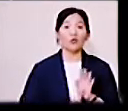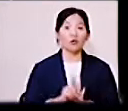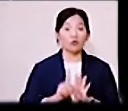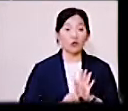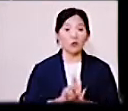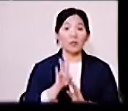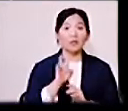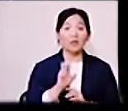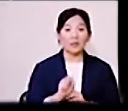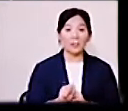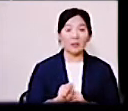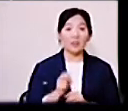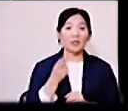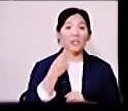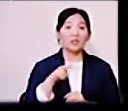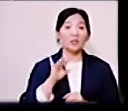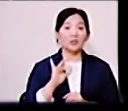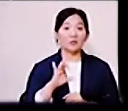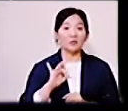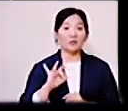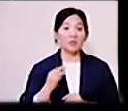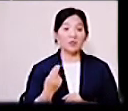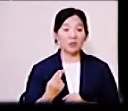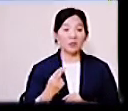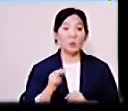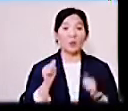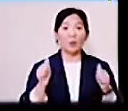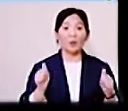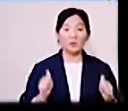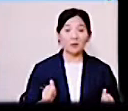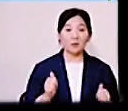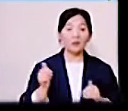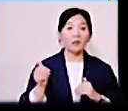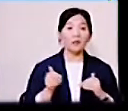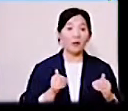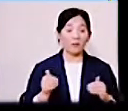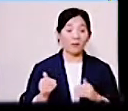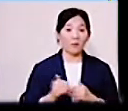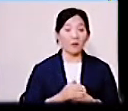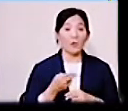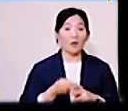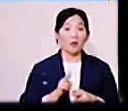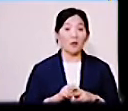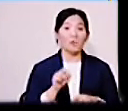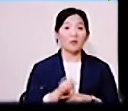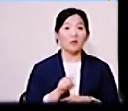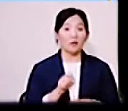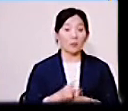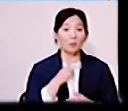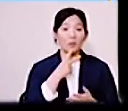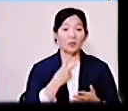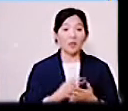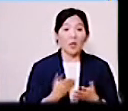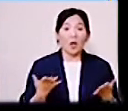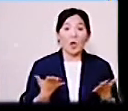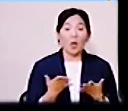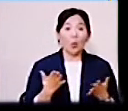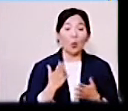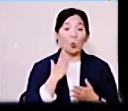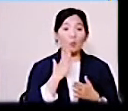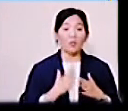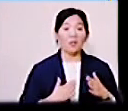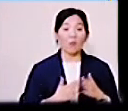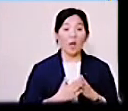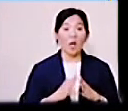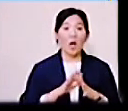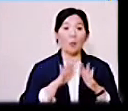сначала на дискретизацию картинки, графики. Задача у нас такая. Какой минимальный объем